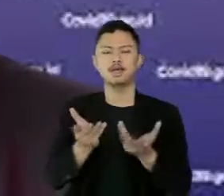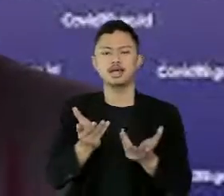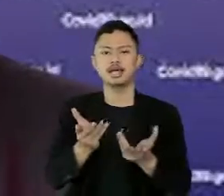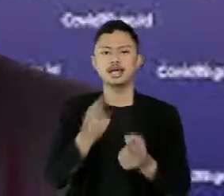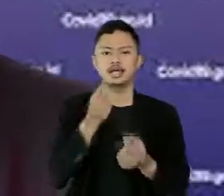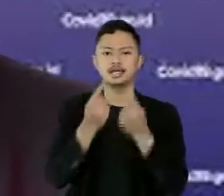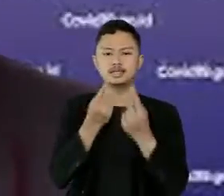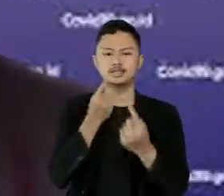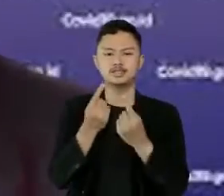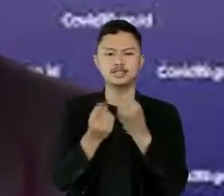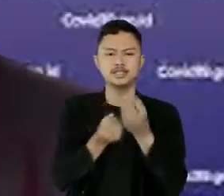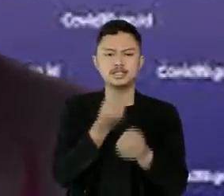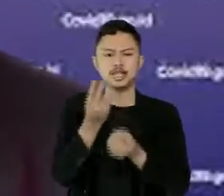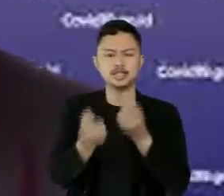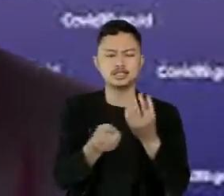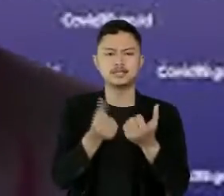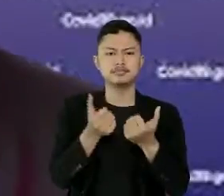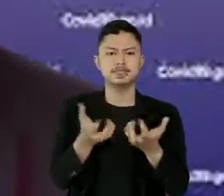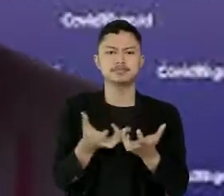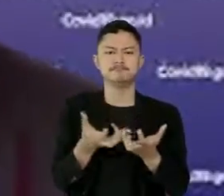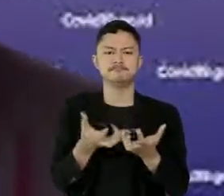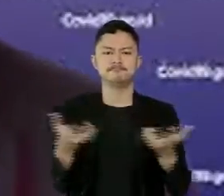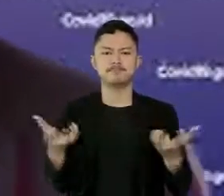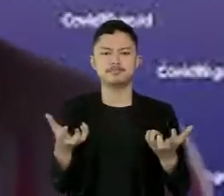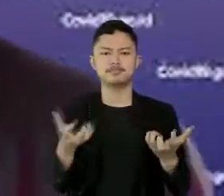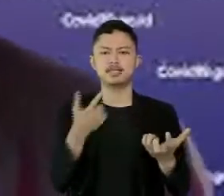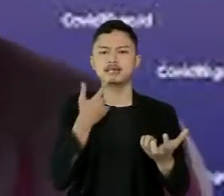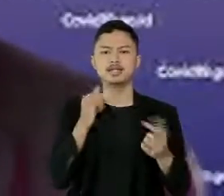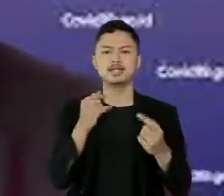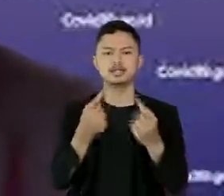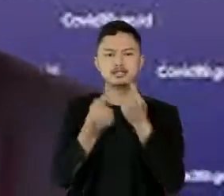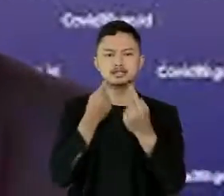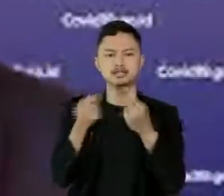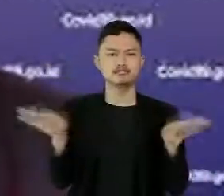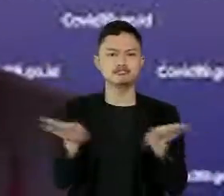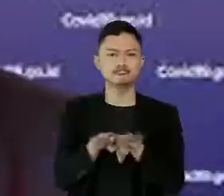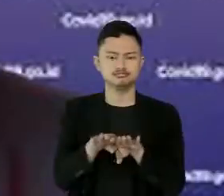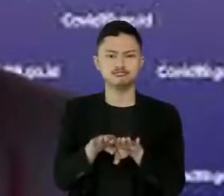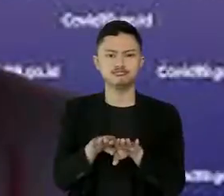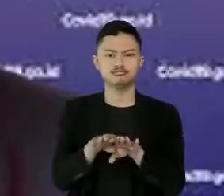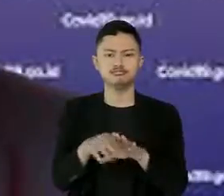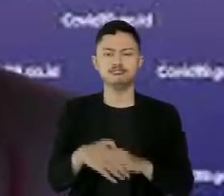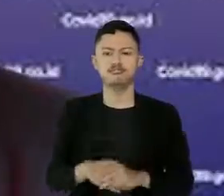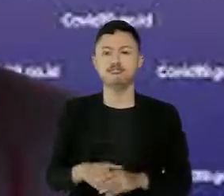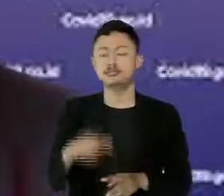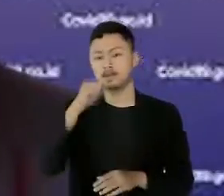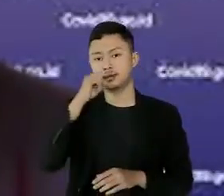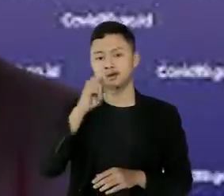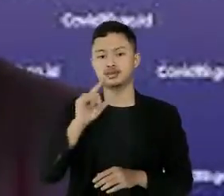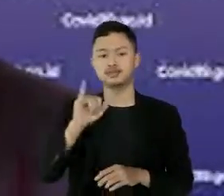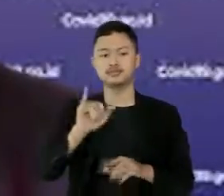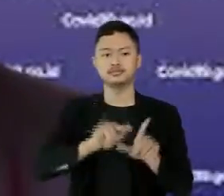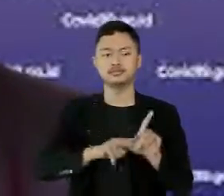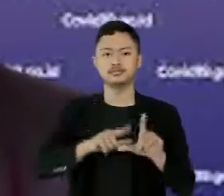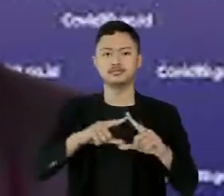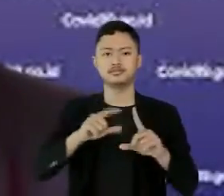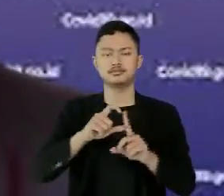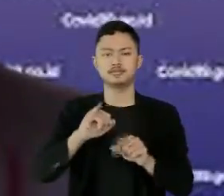di dalam diskusi yang terpisah Pak Haryadi untuk menutup bincang-bincang kita. Ya silakan Pak Haryadi,